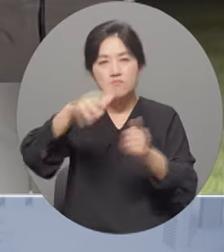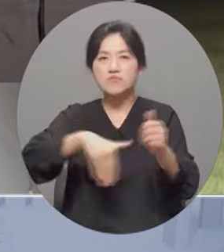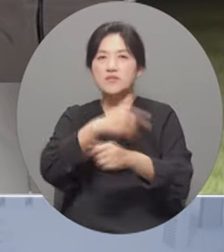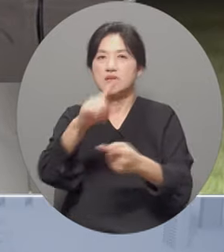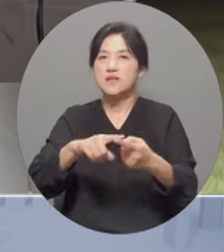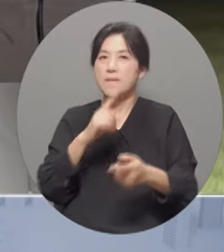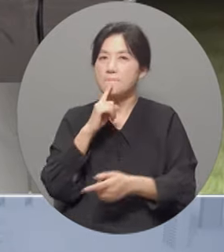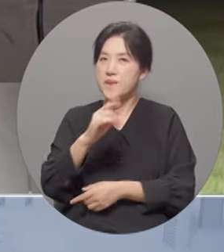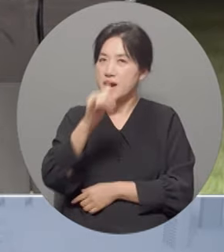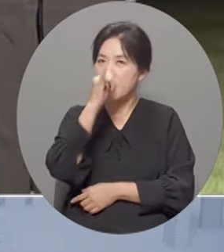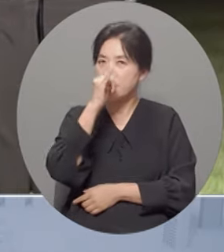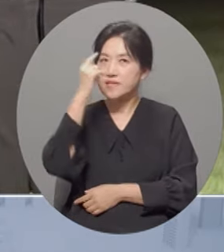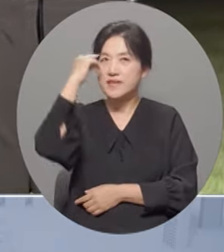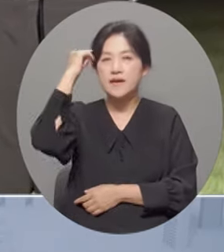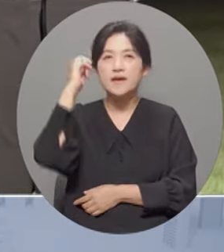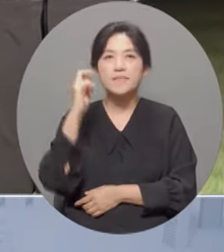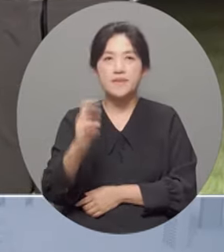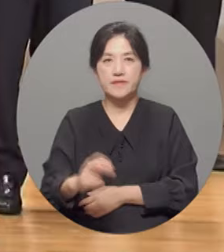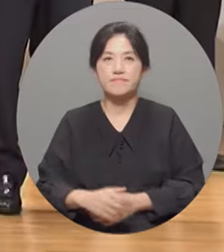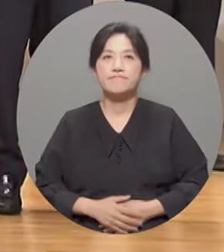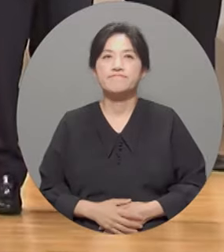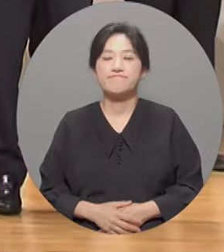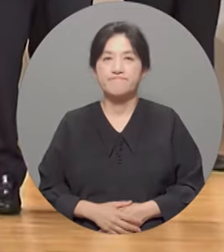언급이 있었을 걸로 보입니다.